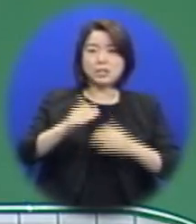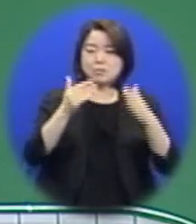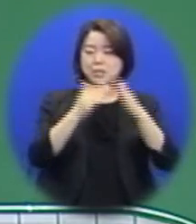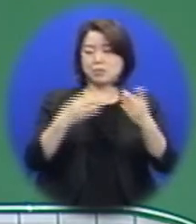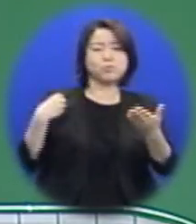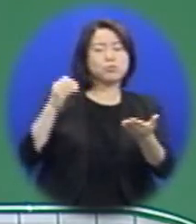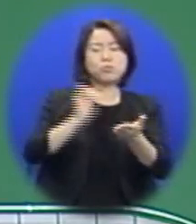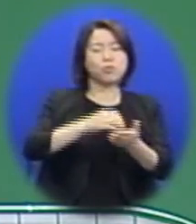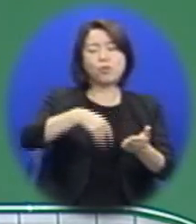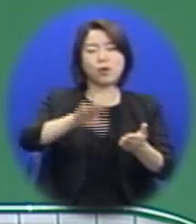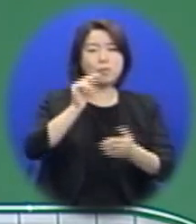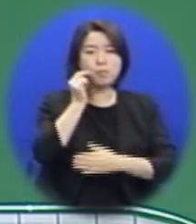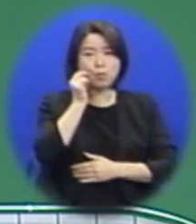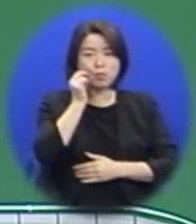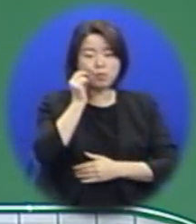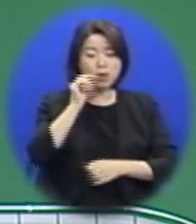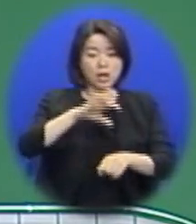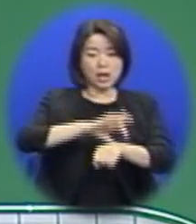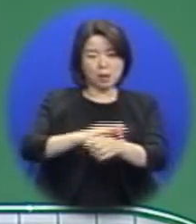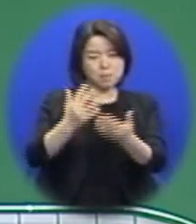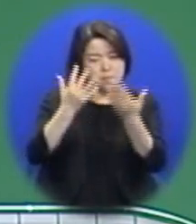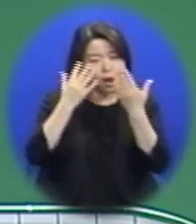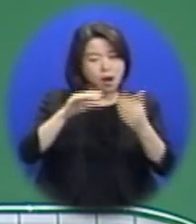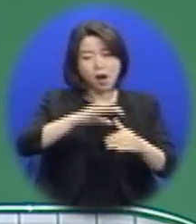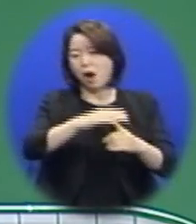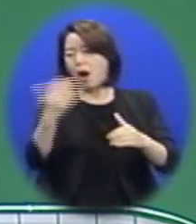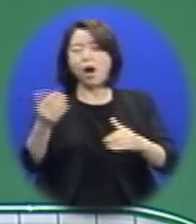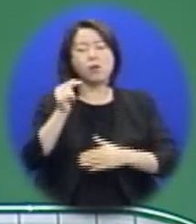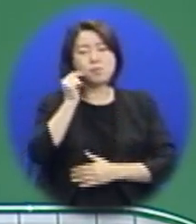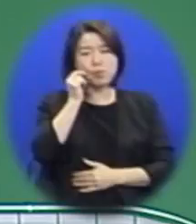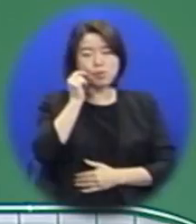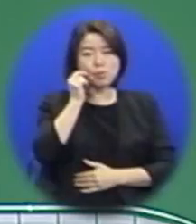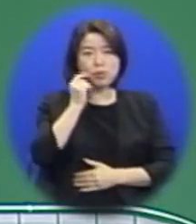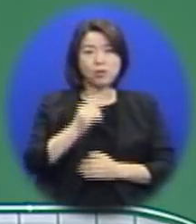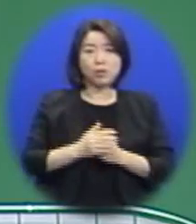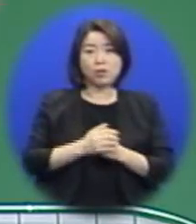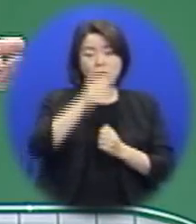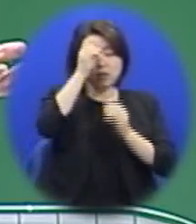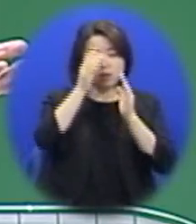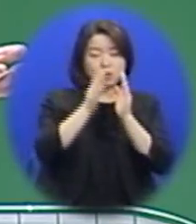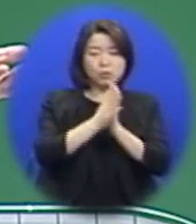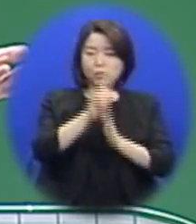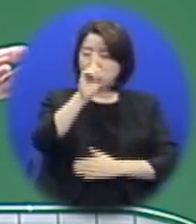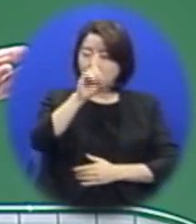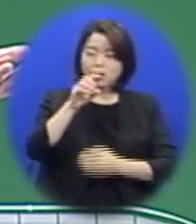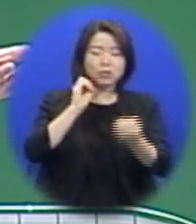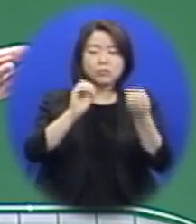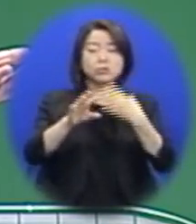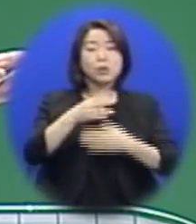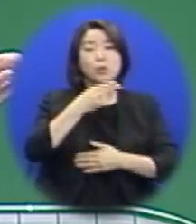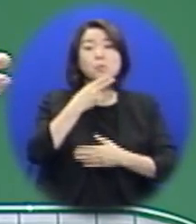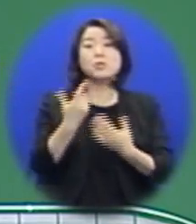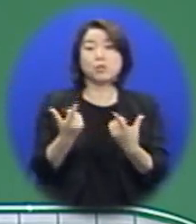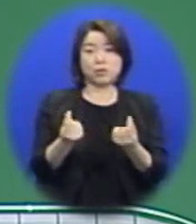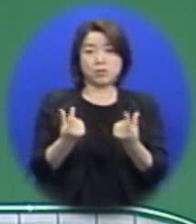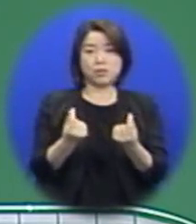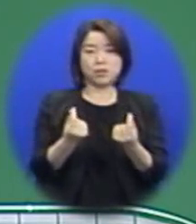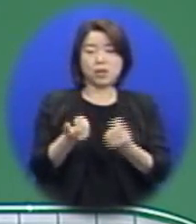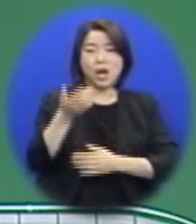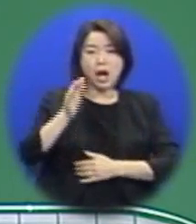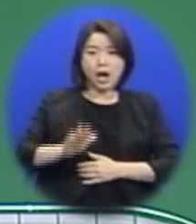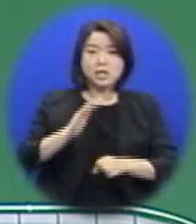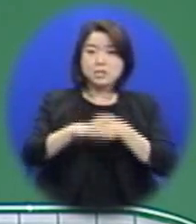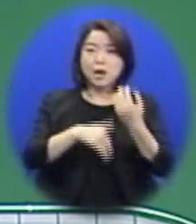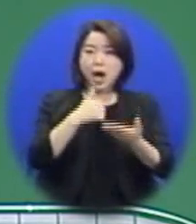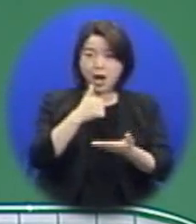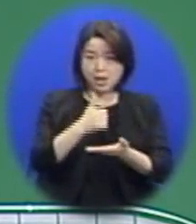돌아가지 못하고 감옥에서 나오지도 못했습니다. 기도는 하나도 응답 안 되는 것 같았어요. 그런데